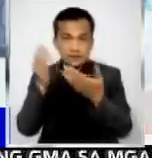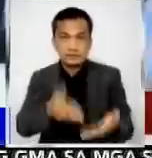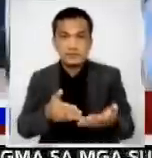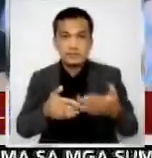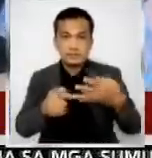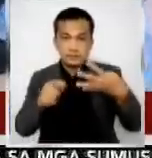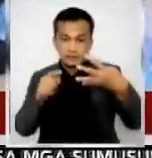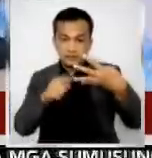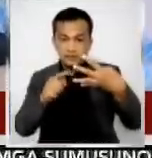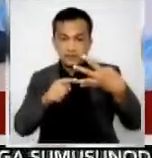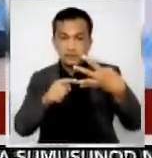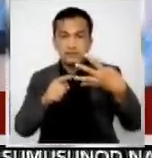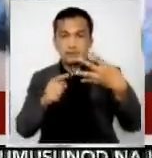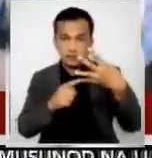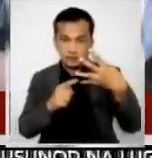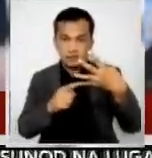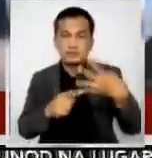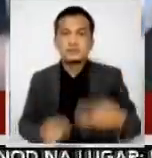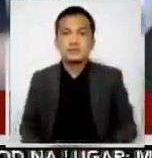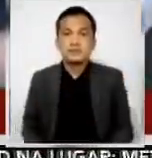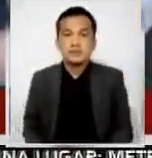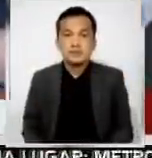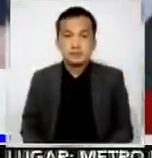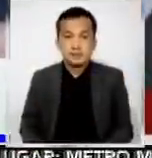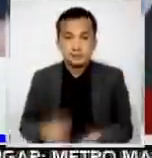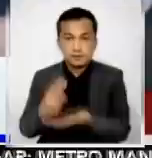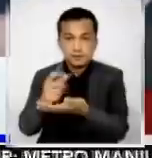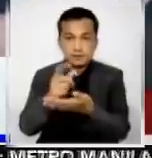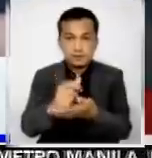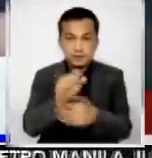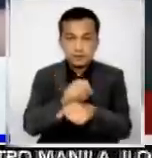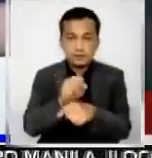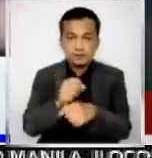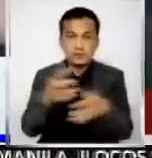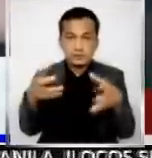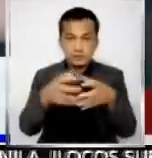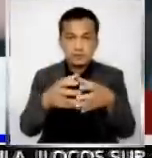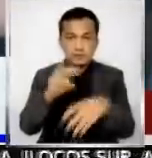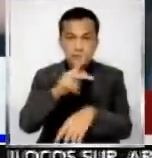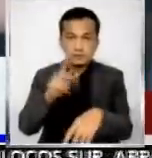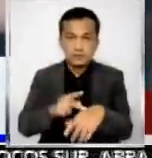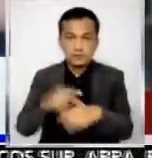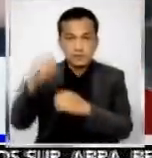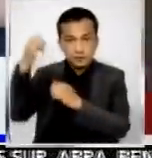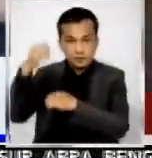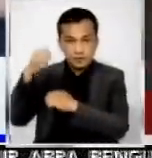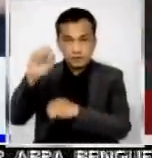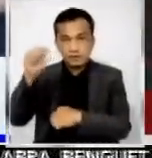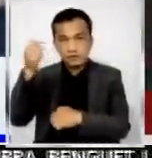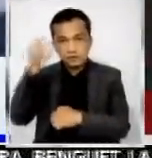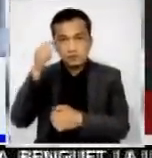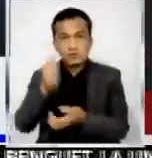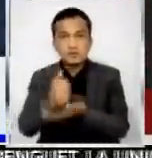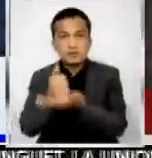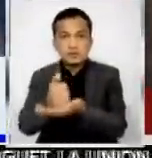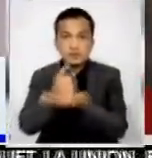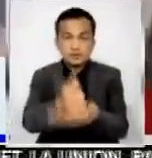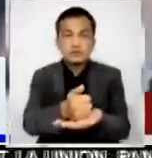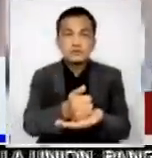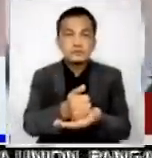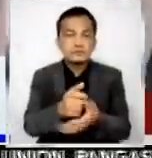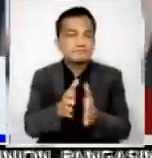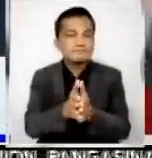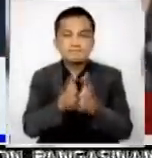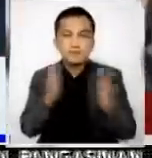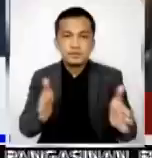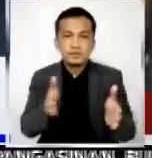quarter. Sa pagbabakuna sa workforce ng bansa, umaasa ang gobyerno na makatutulong ito ng malaki sa pagbabalik